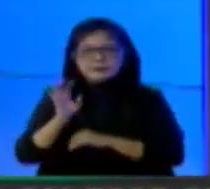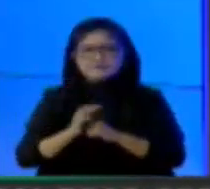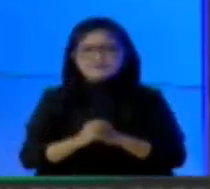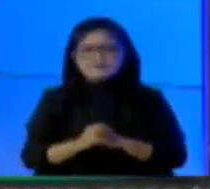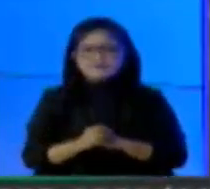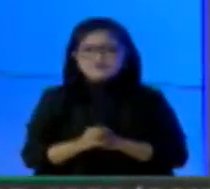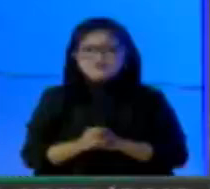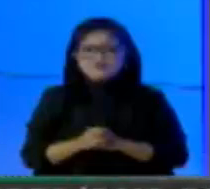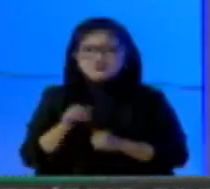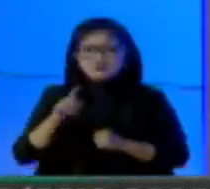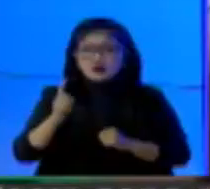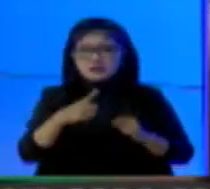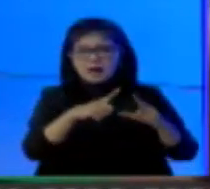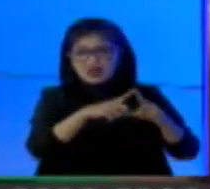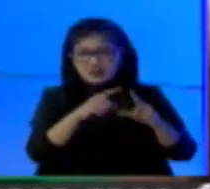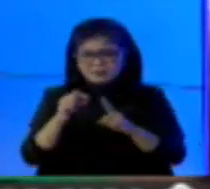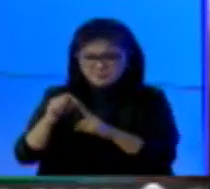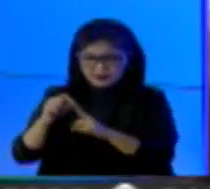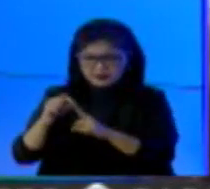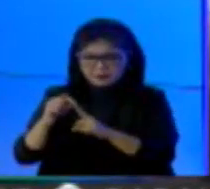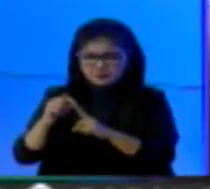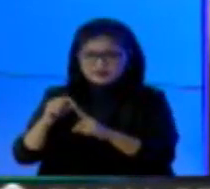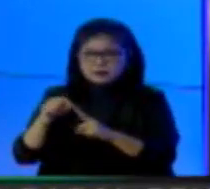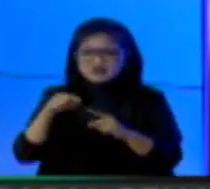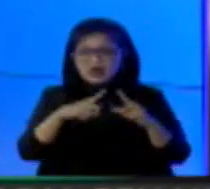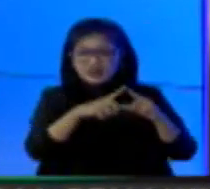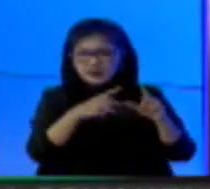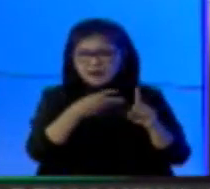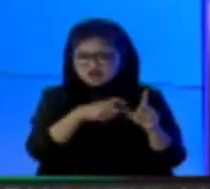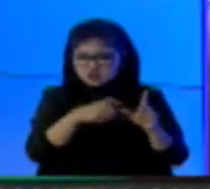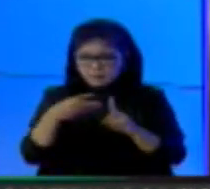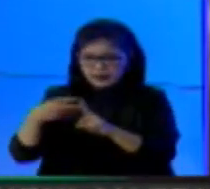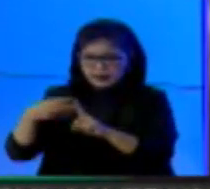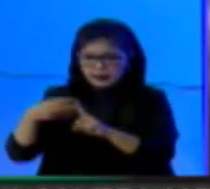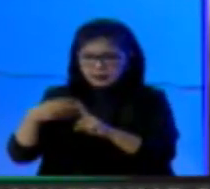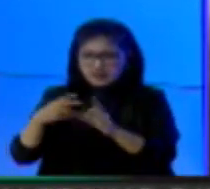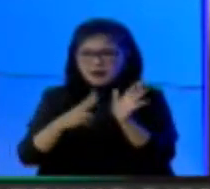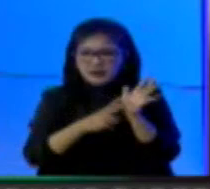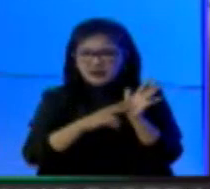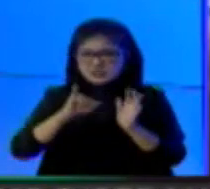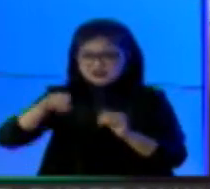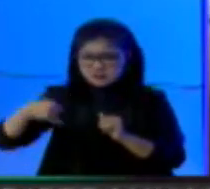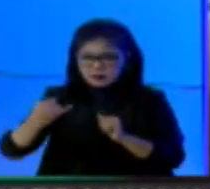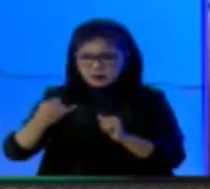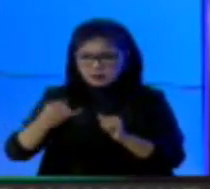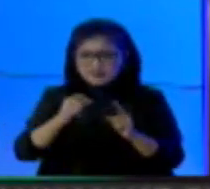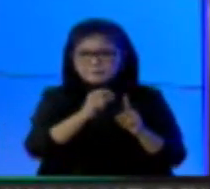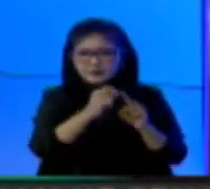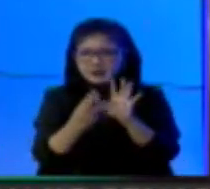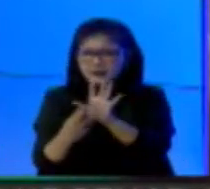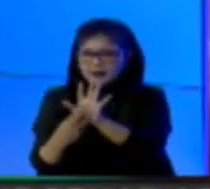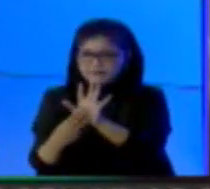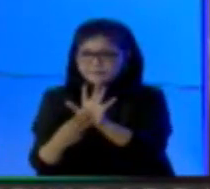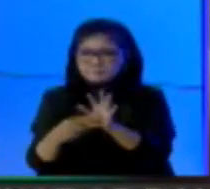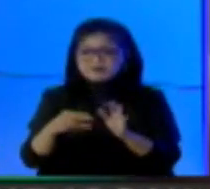Ada AP inisialnya, ya. Kemudian SB, ada MJ, ada PM, ada